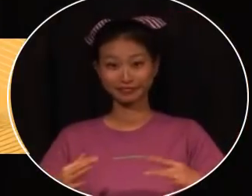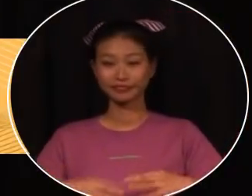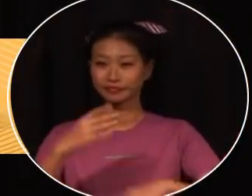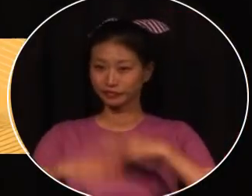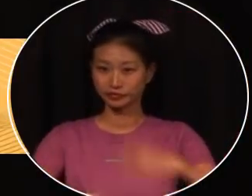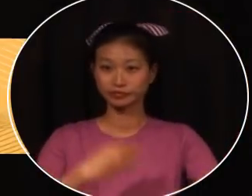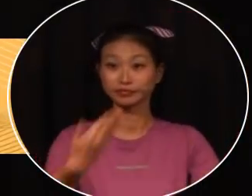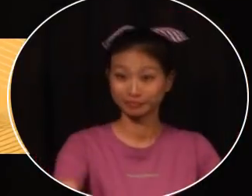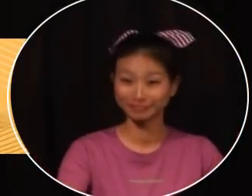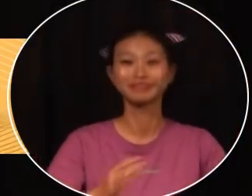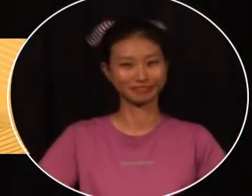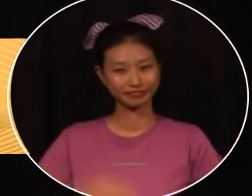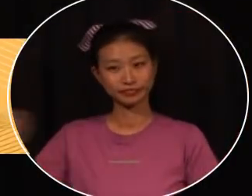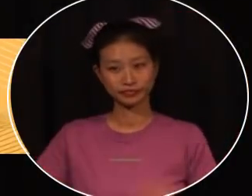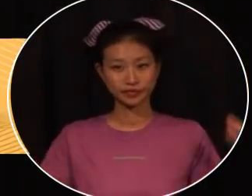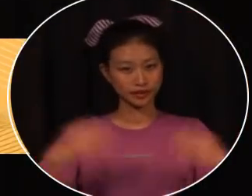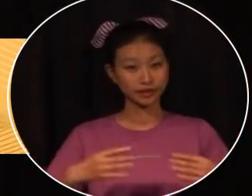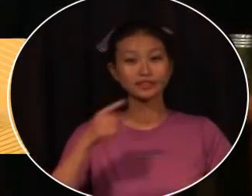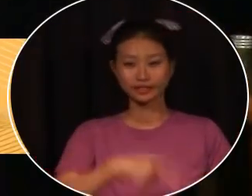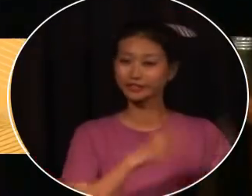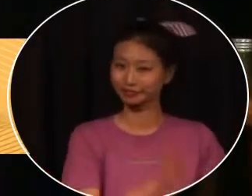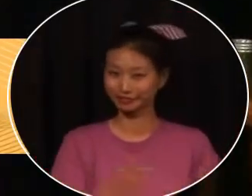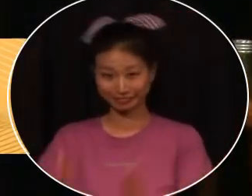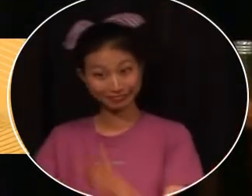那个论文说我撑死